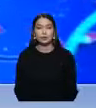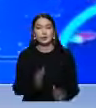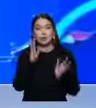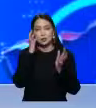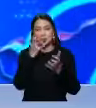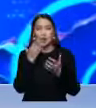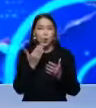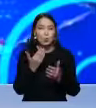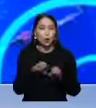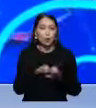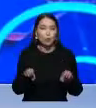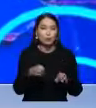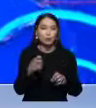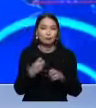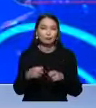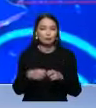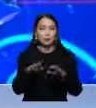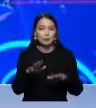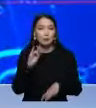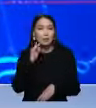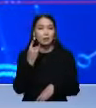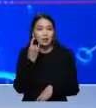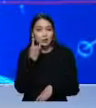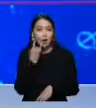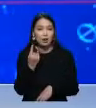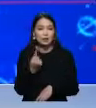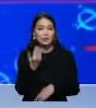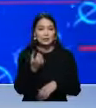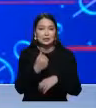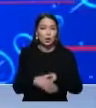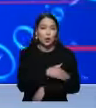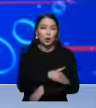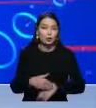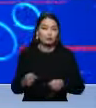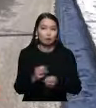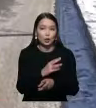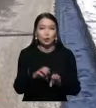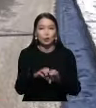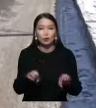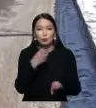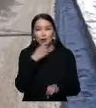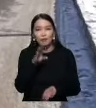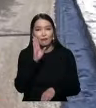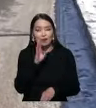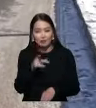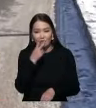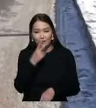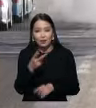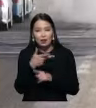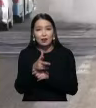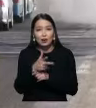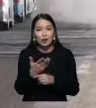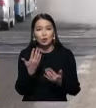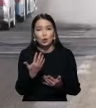Серьезная коммунальная авария произошла в Павлодаре. На одной из центральных улиц прорвало трубу с горячей водой. На этих кадрах видно, как в радиусе сотни метров